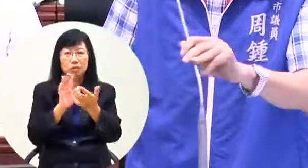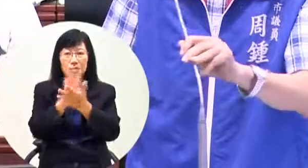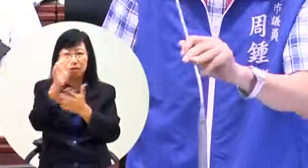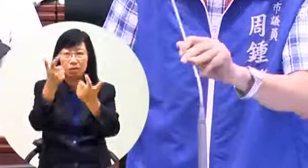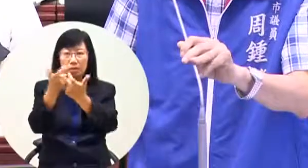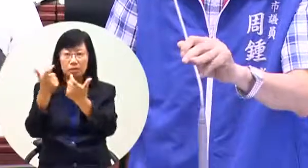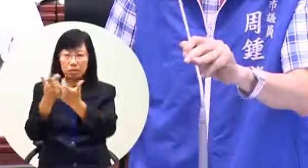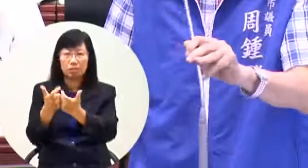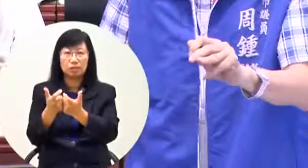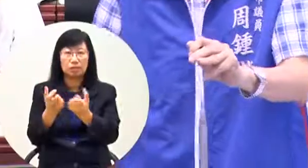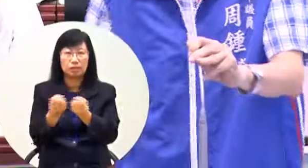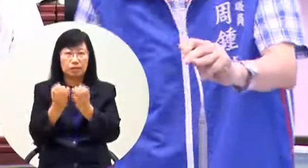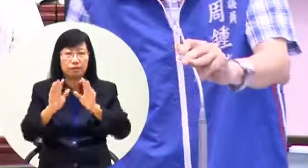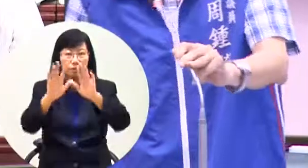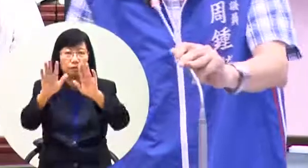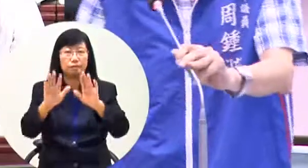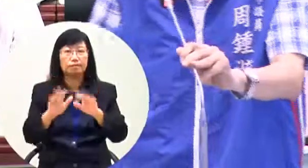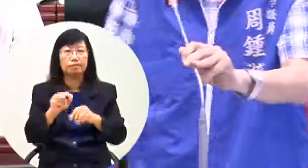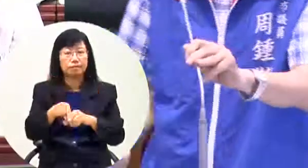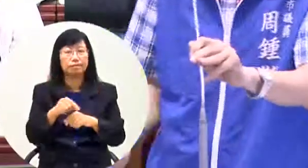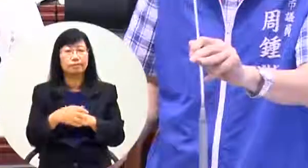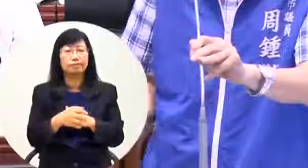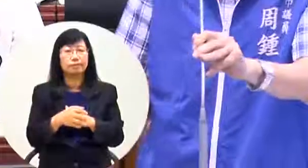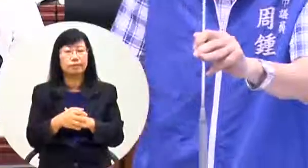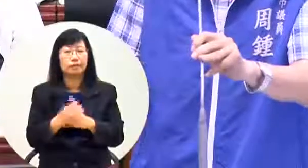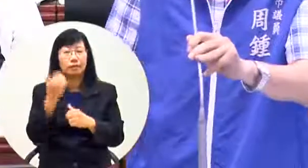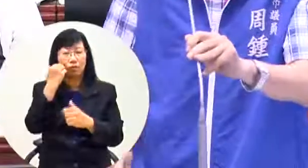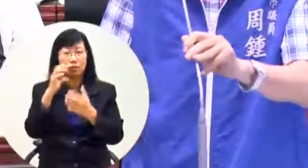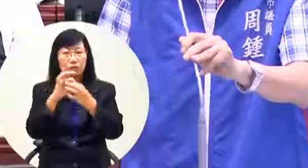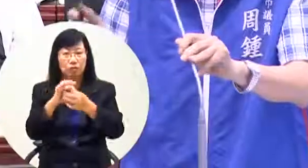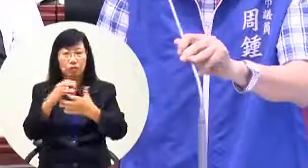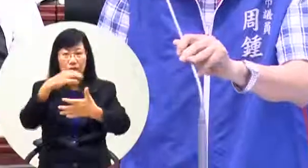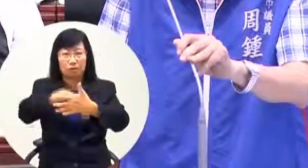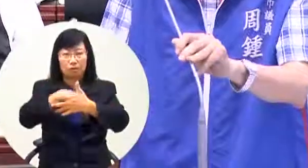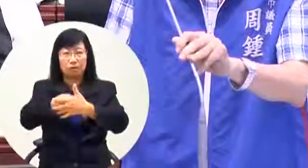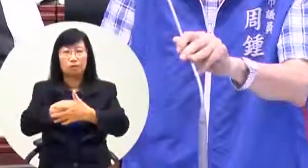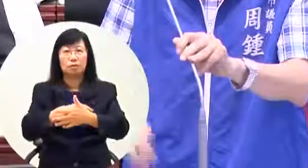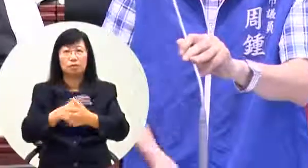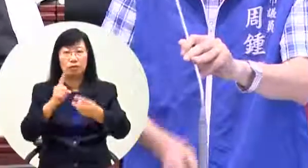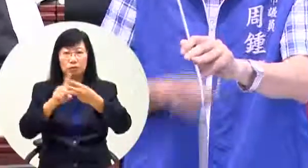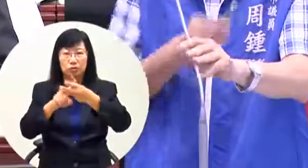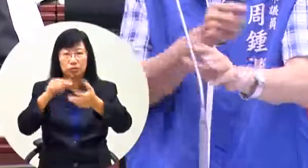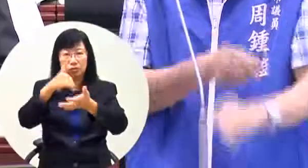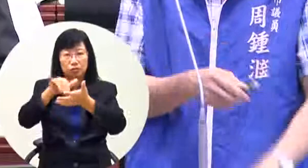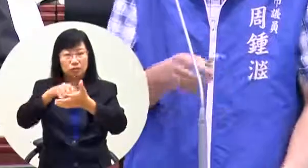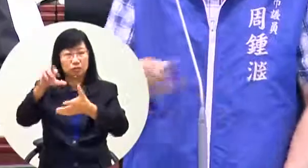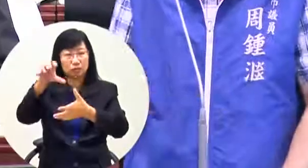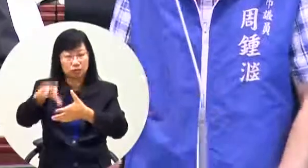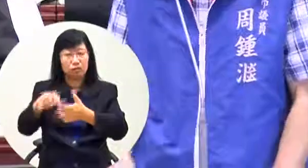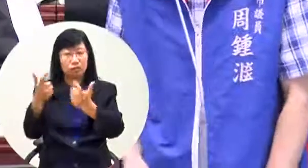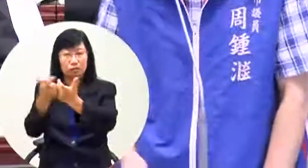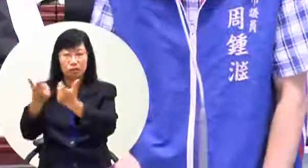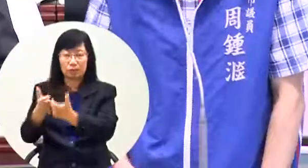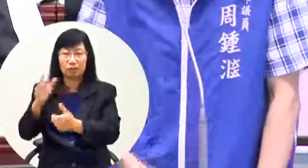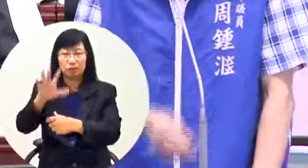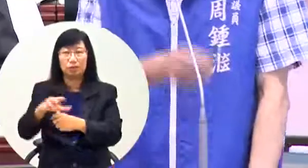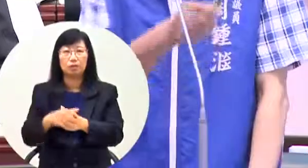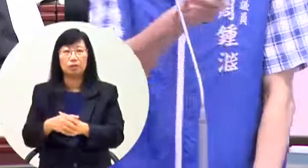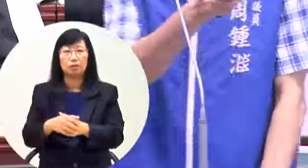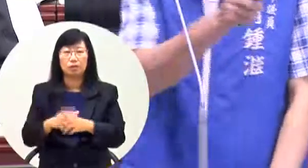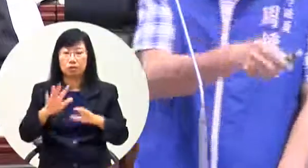内部也主计处一直有协助教育局在做这一件事情。 对，市长你讲的就很好，我们已经评估出来